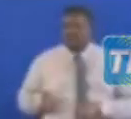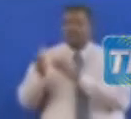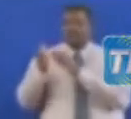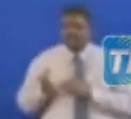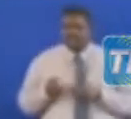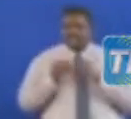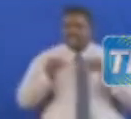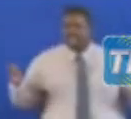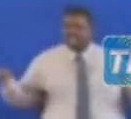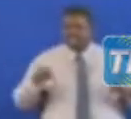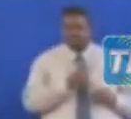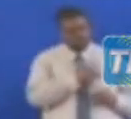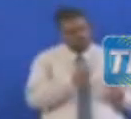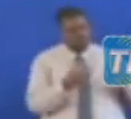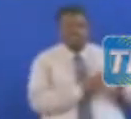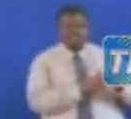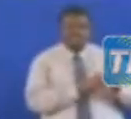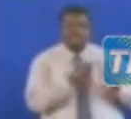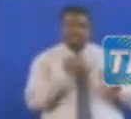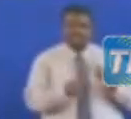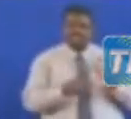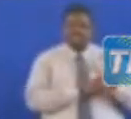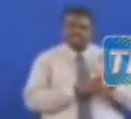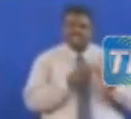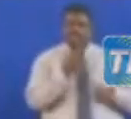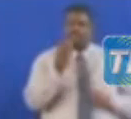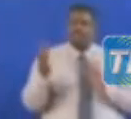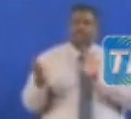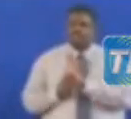zenye urefu wa kilomita